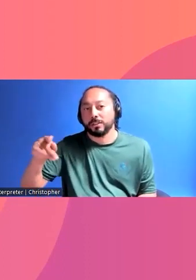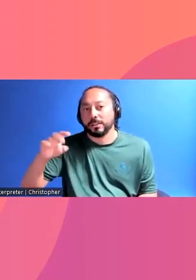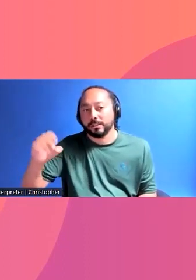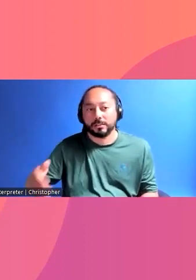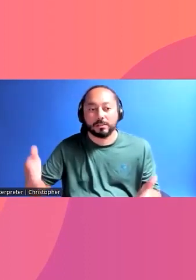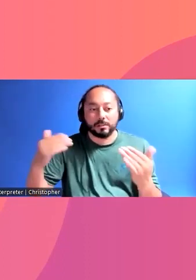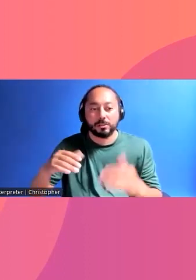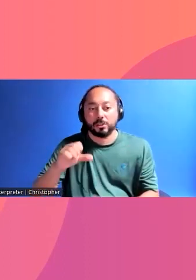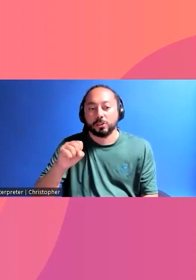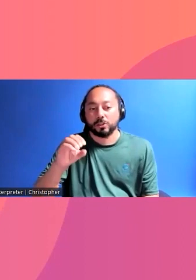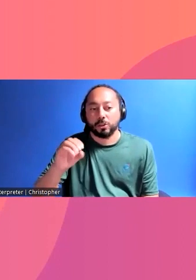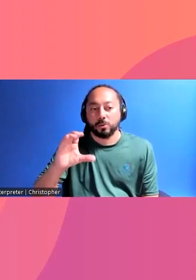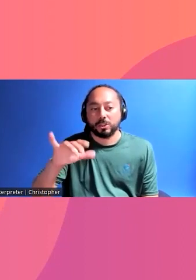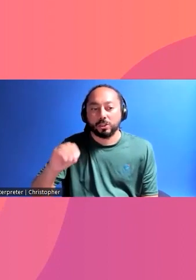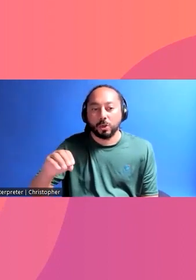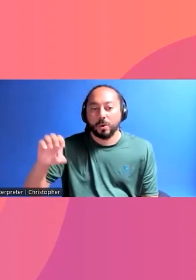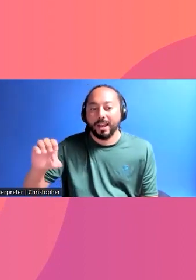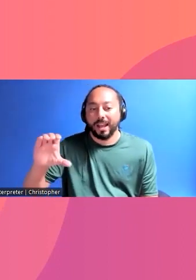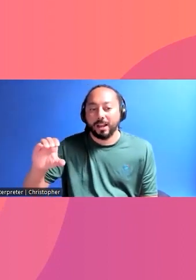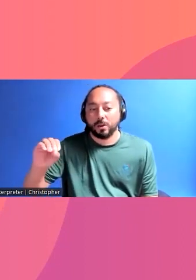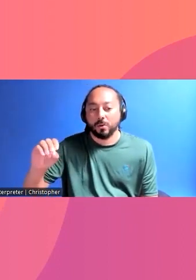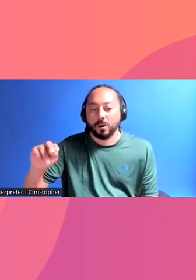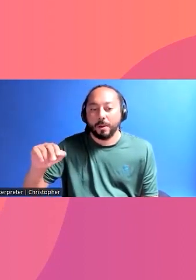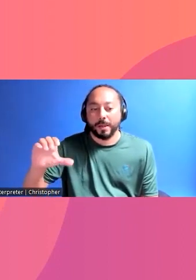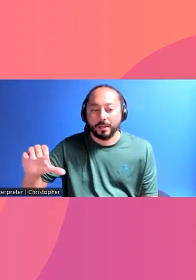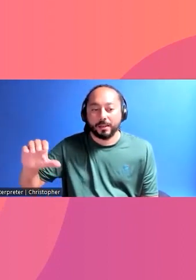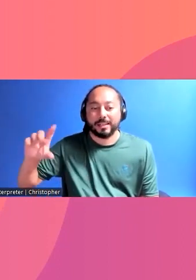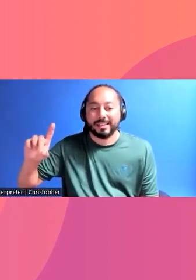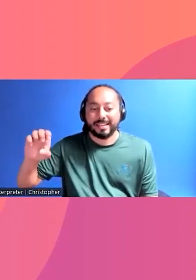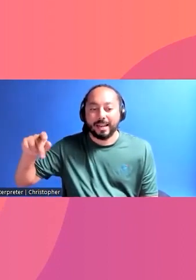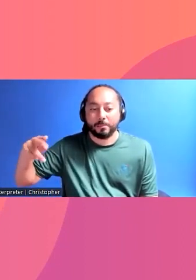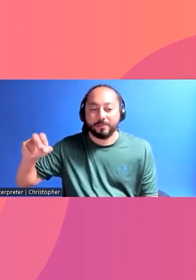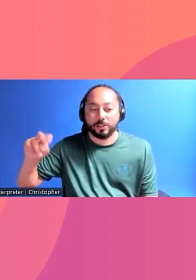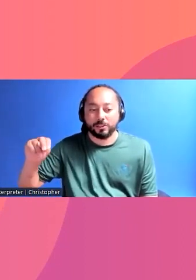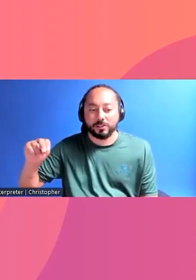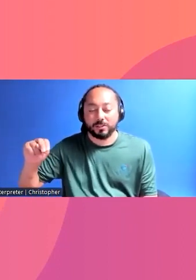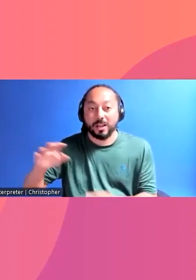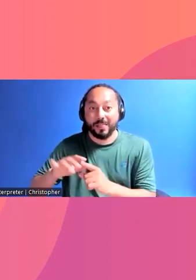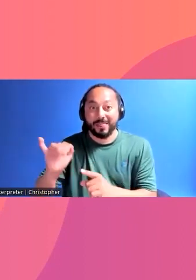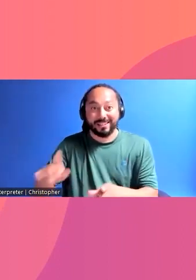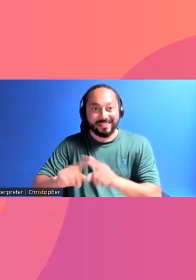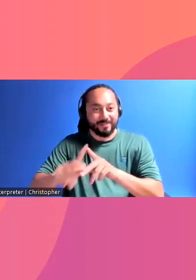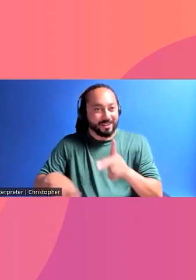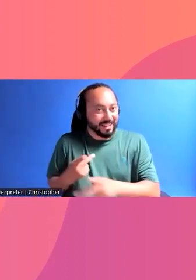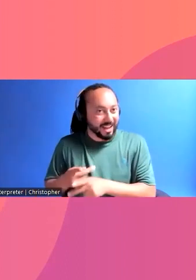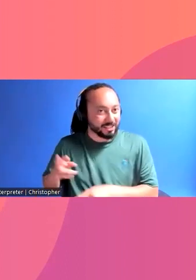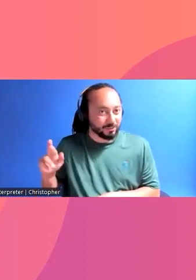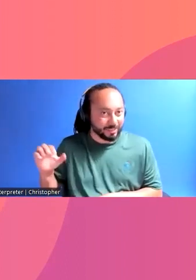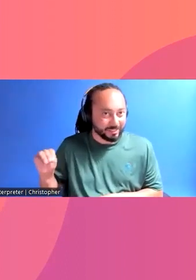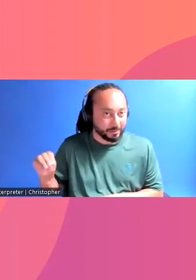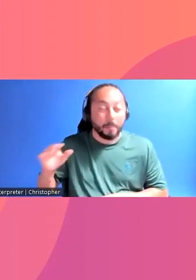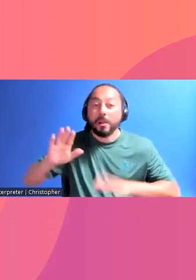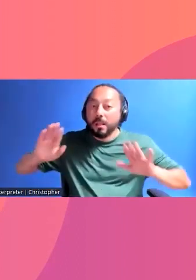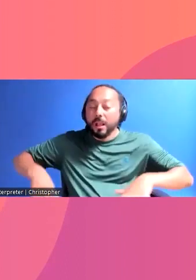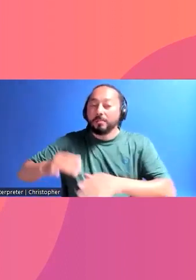préjugés et déprivations socio-économiques qui sont des composantes du racisme, mais ne nomment